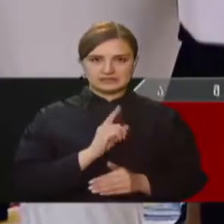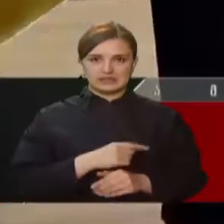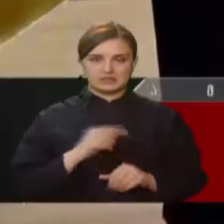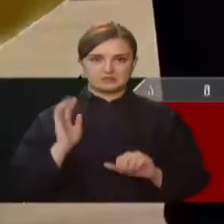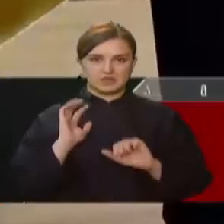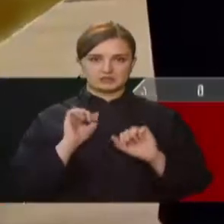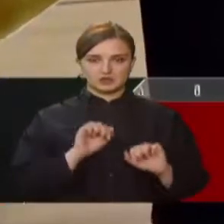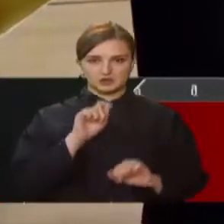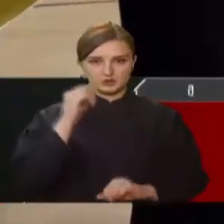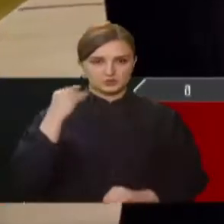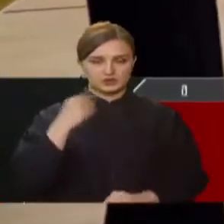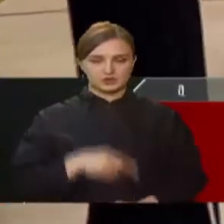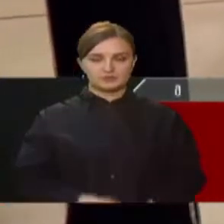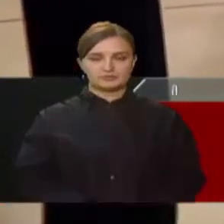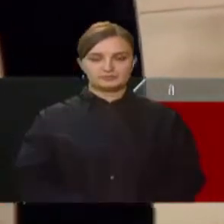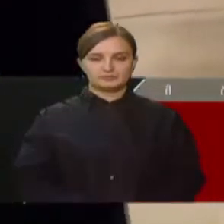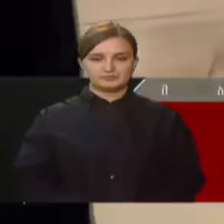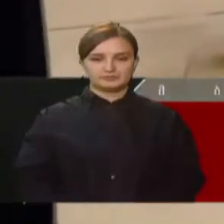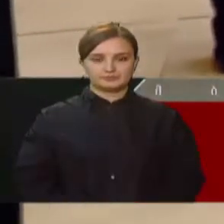cera turke tisprida.